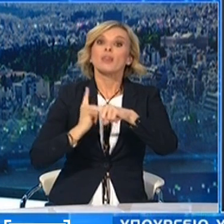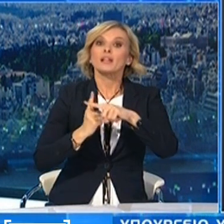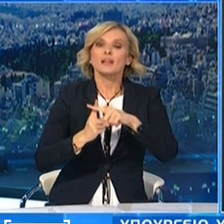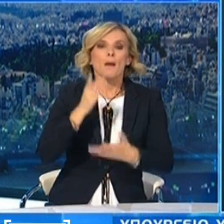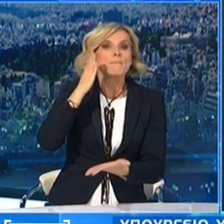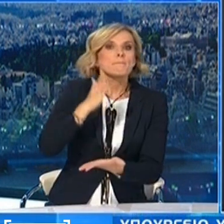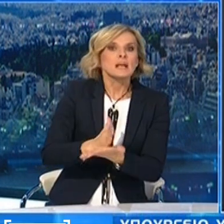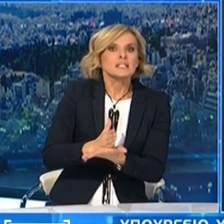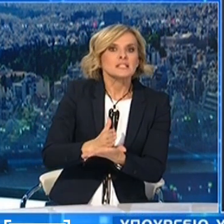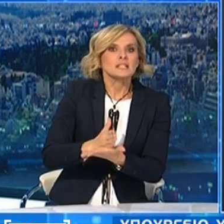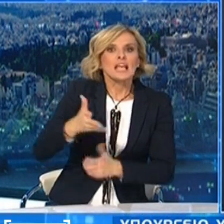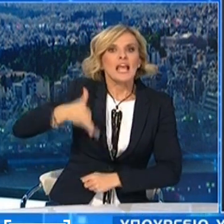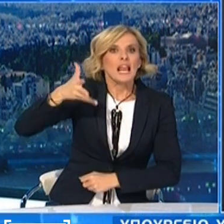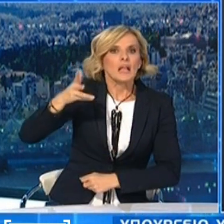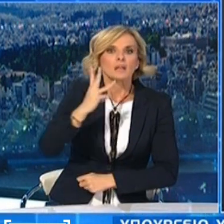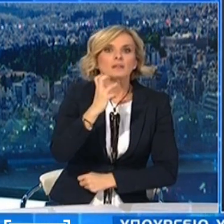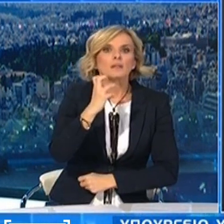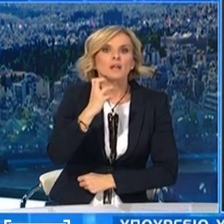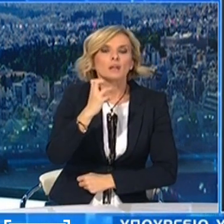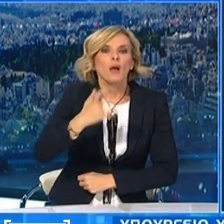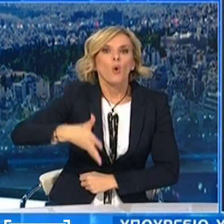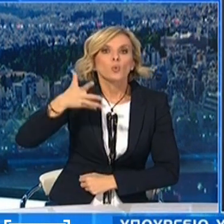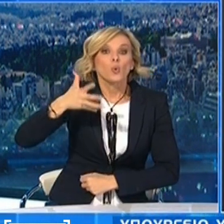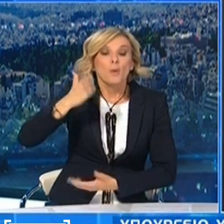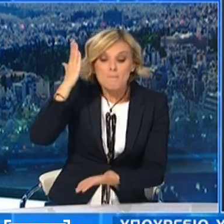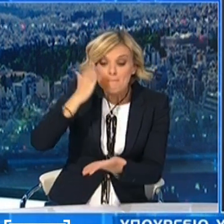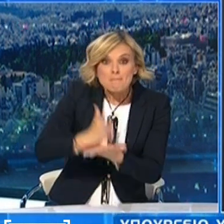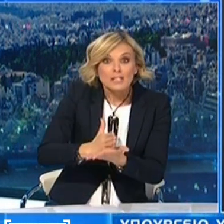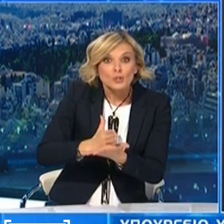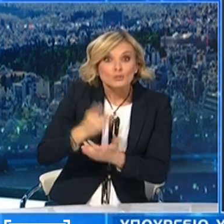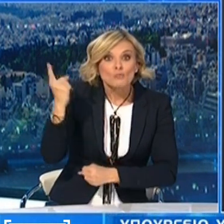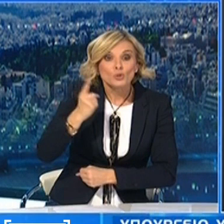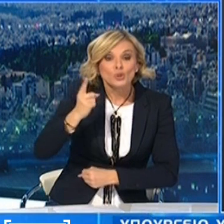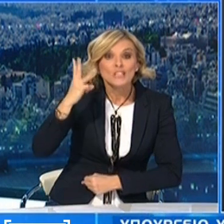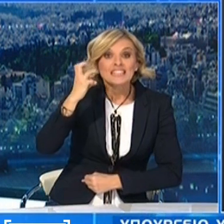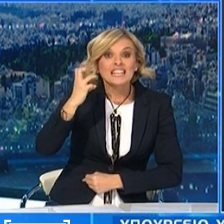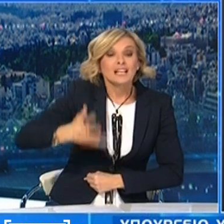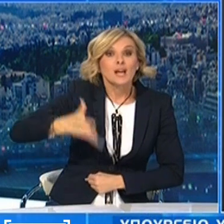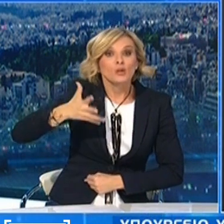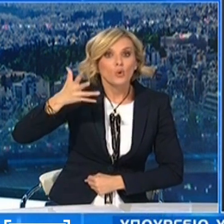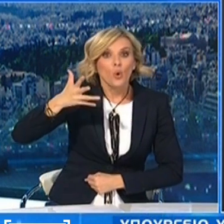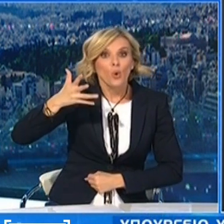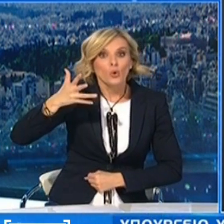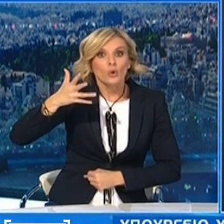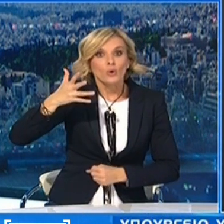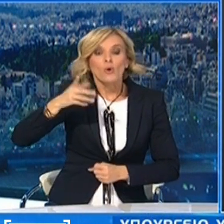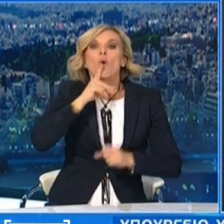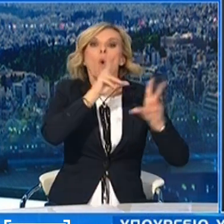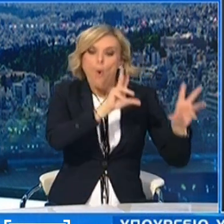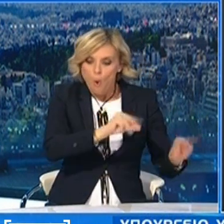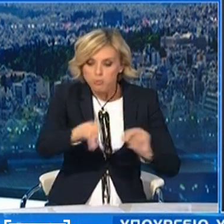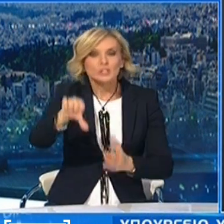ήταν 30 χρονών. Και ο μέσος όρος των ηλικιών των κρουσμάτων της Αττικής ήταν 33